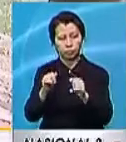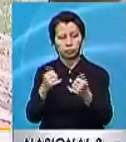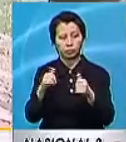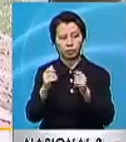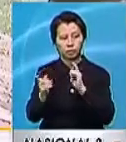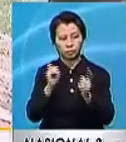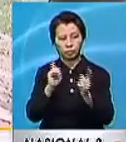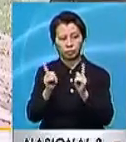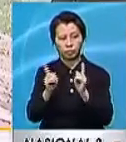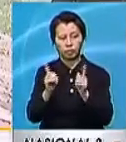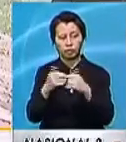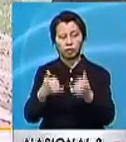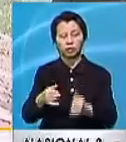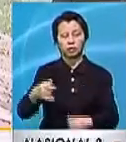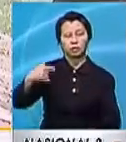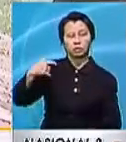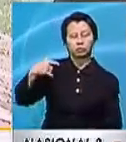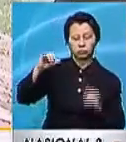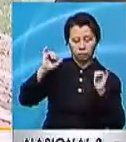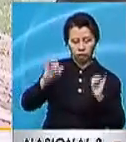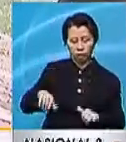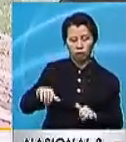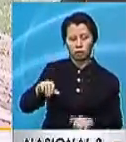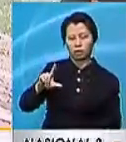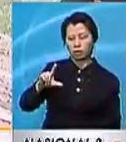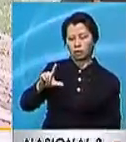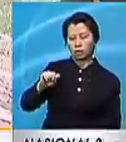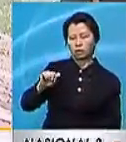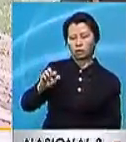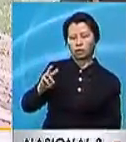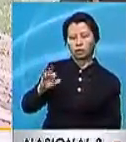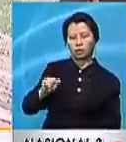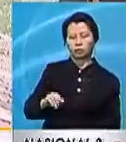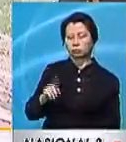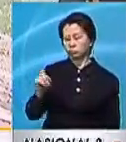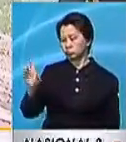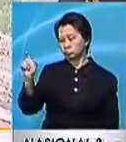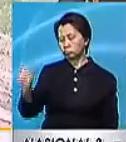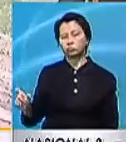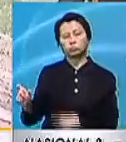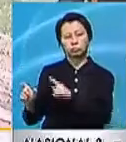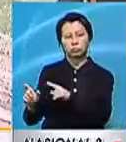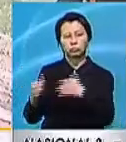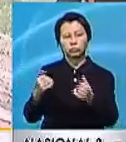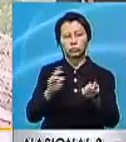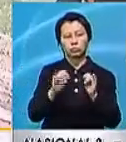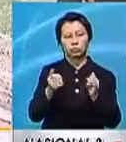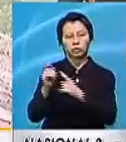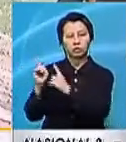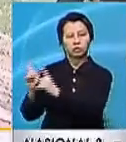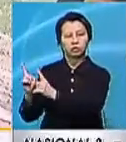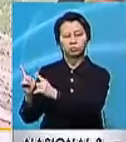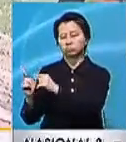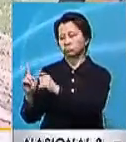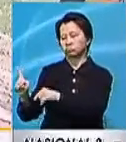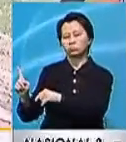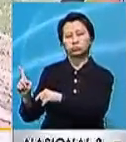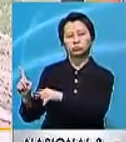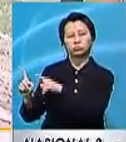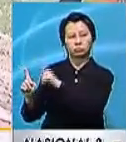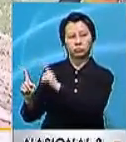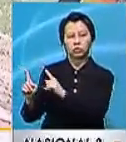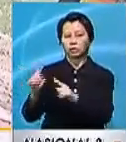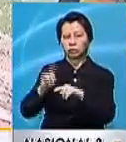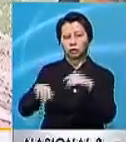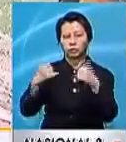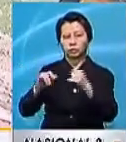Sebab sekarang ni yang qualify untuk Olimpik kira seorang. Jadi boleh main untuk individu, tak boleh main untuk tim. Jadi kalau boleh main untuk